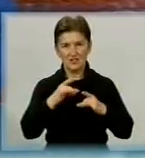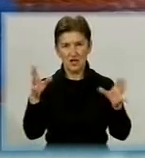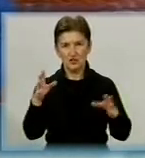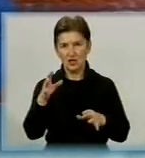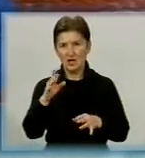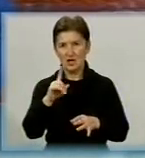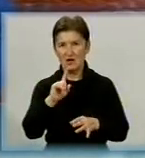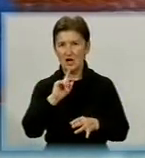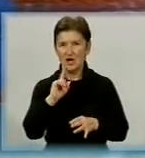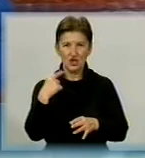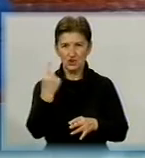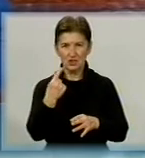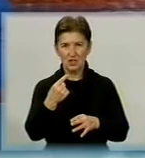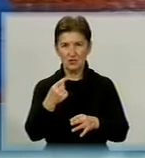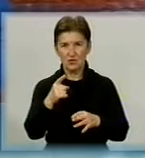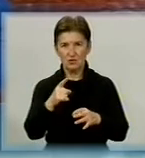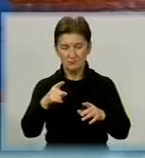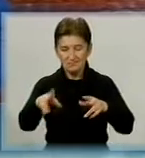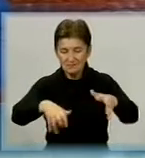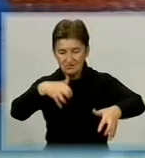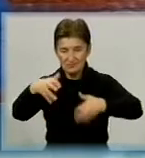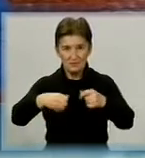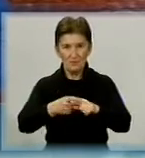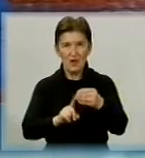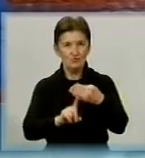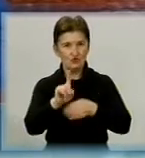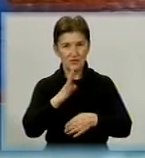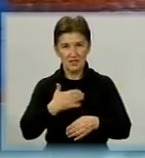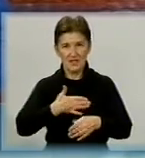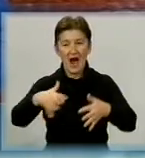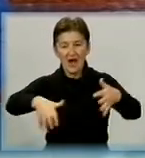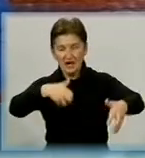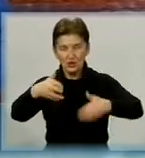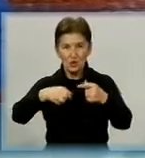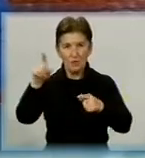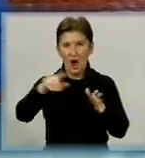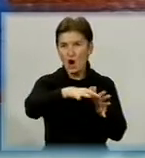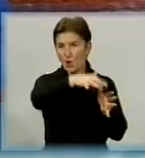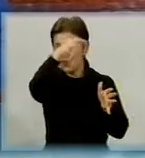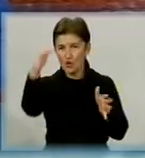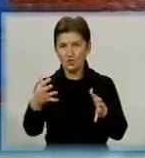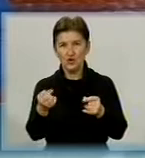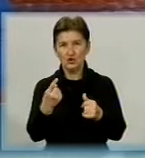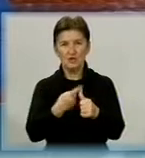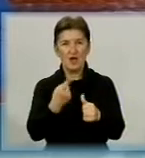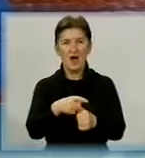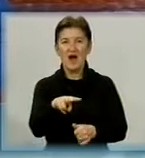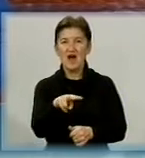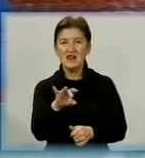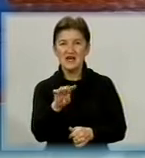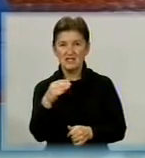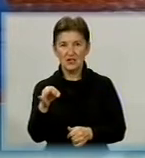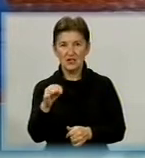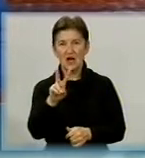археологічних досліджень в Україні. Їхня історія розпочинається саме з нашої області, з розкопок Мельгунівського кургану, який ще називають Литий. Сталося